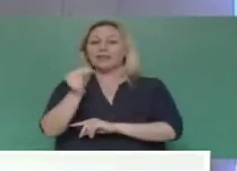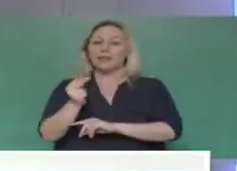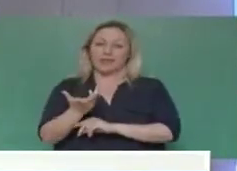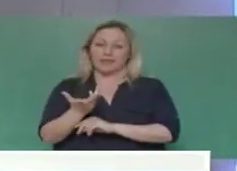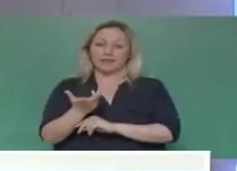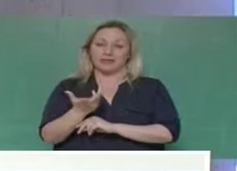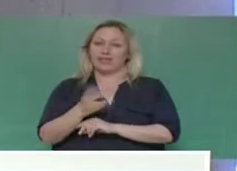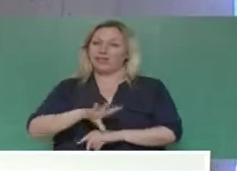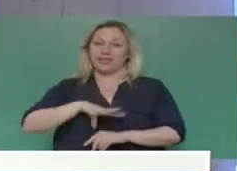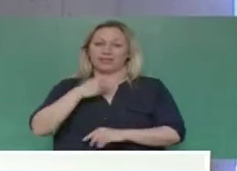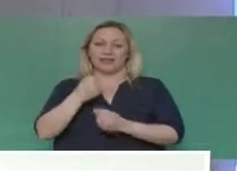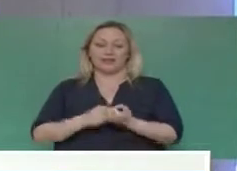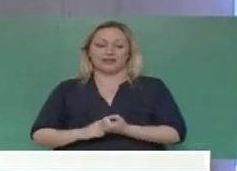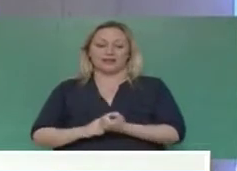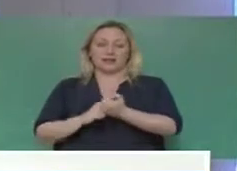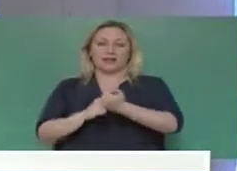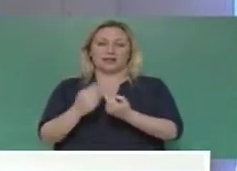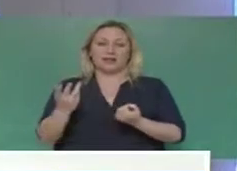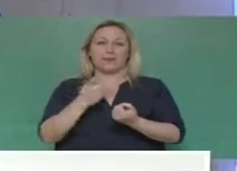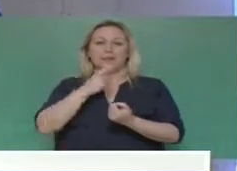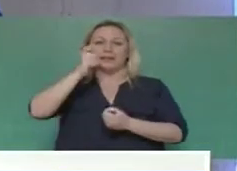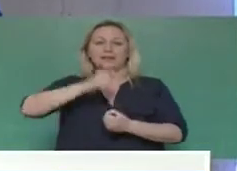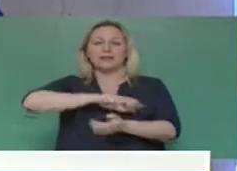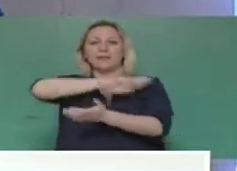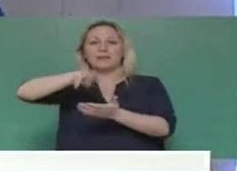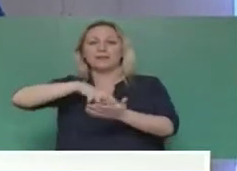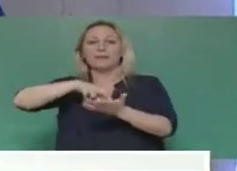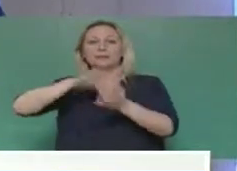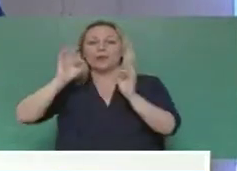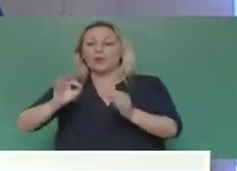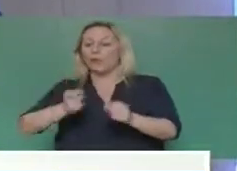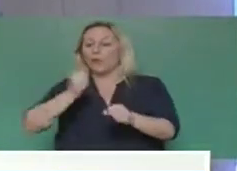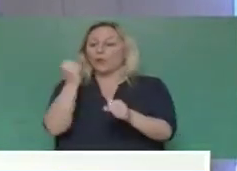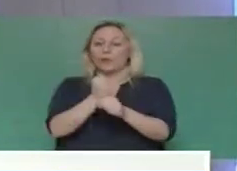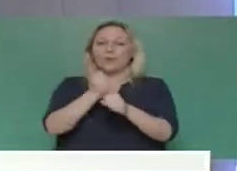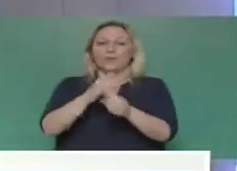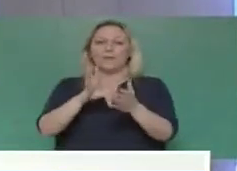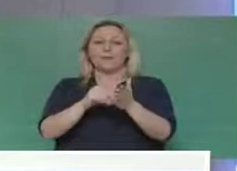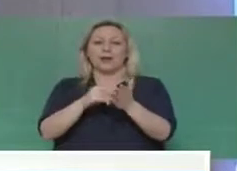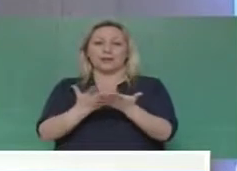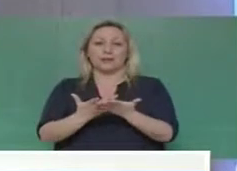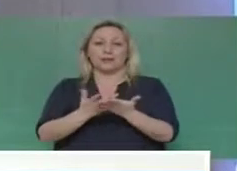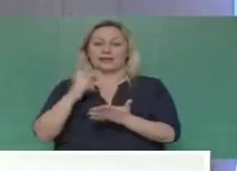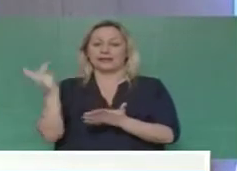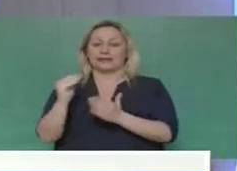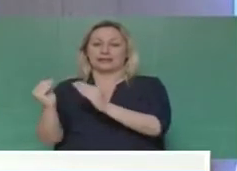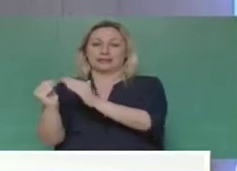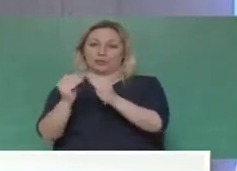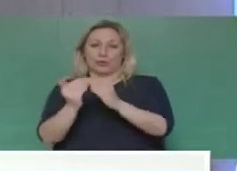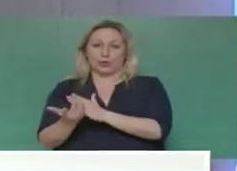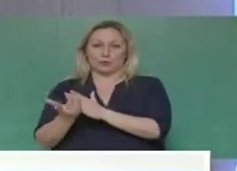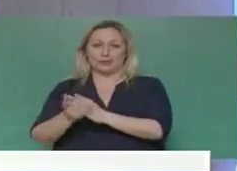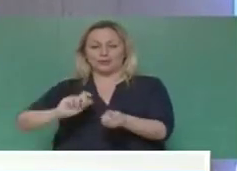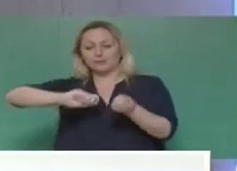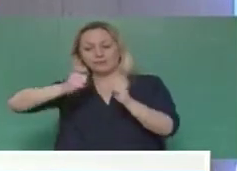η ενίσχυση του θεσμικού πλαισίου για να δώσει αρμοδιότητες και το βάρος που απαιτούνται, παραδείγματος χάρη, στις κοινότητες και να τα κάνεις μικρά